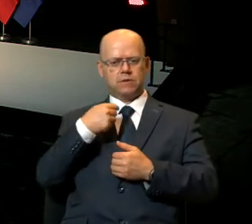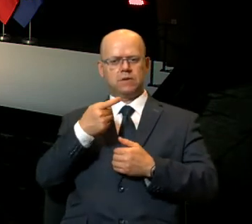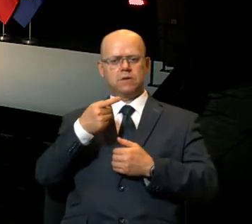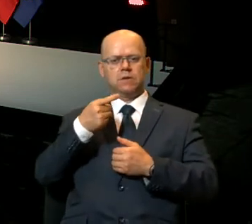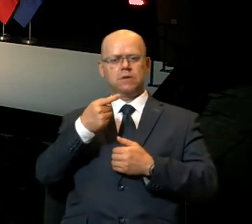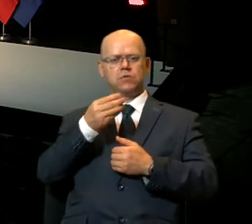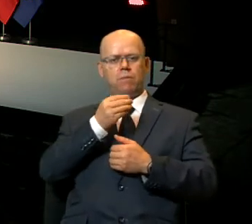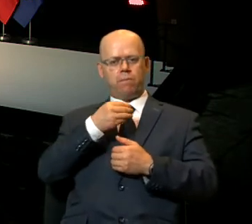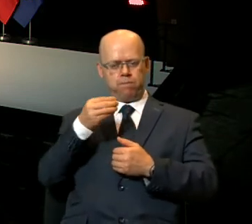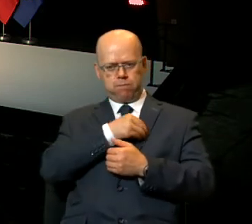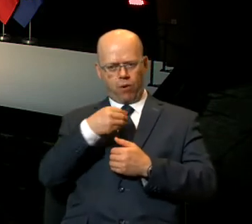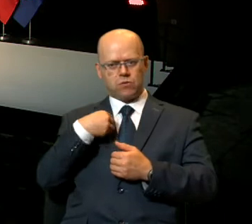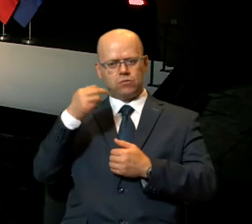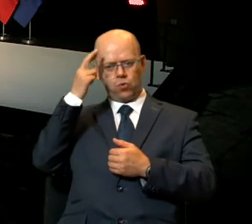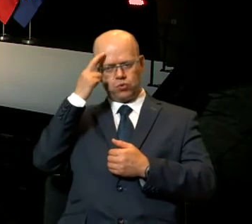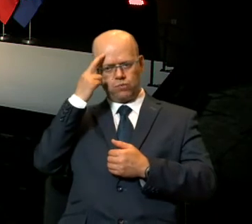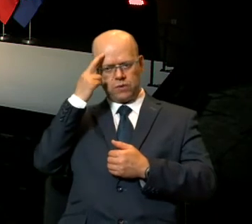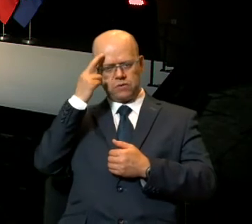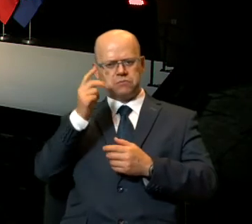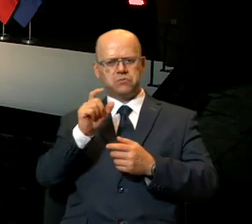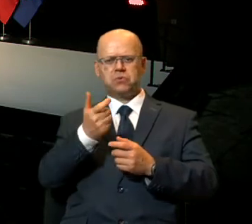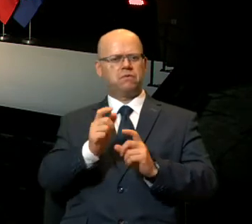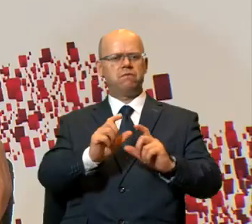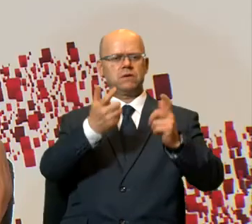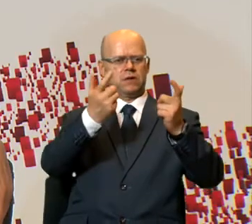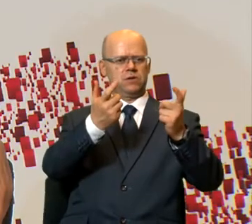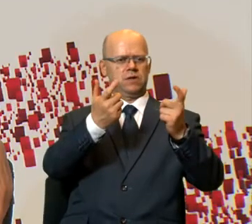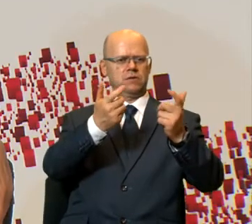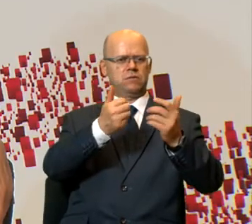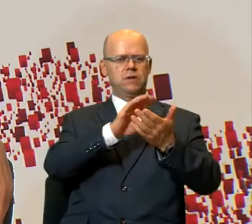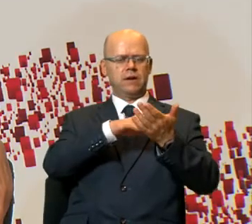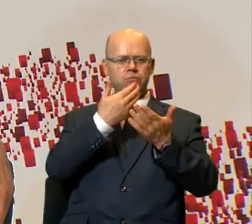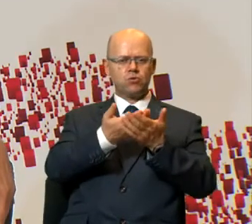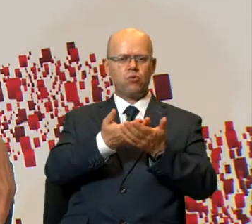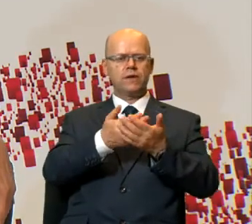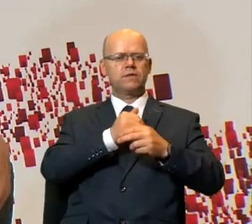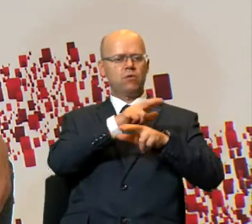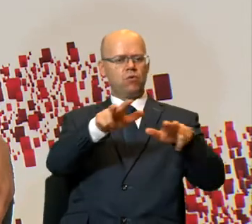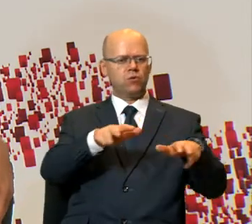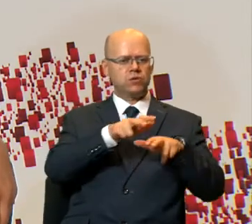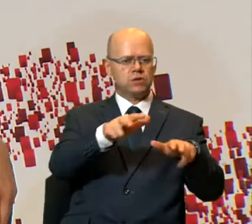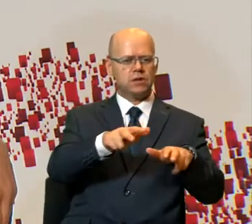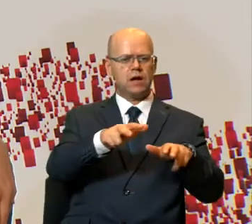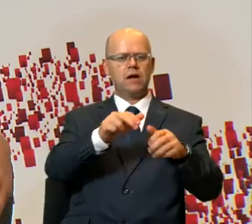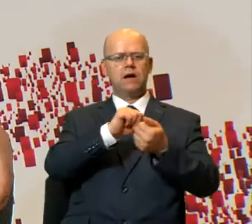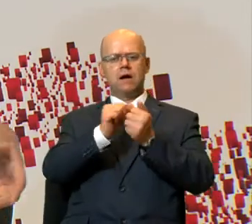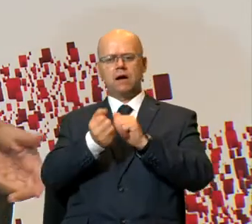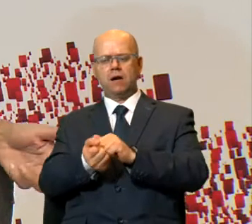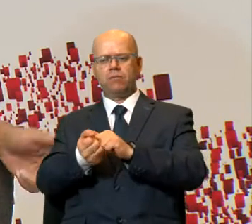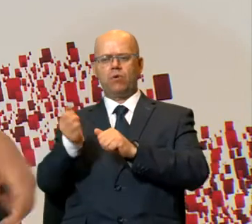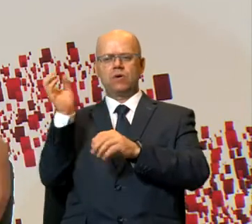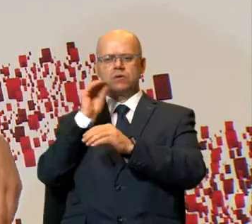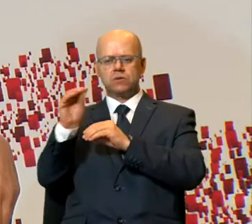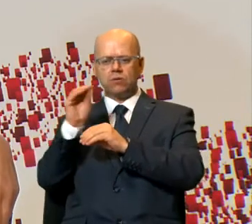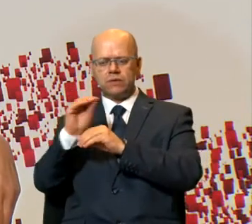się dzisiaj u nas dzieje. Czy popatrzymy właśnie przez pryzmat rodziny, czy przez pryzmat edukacji,